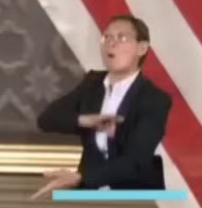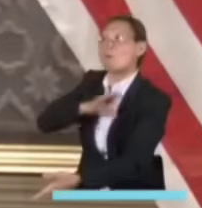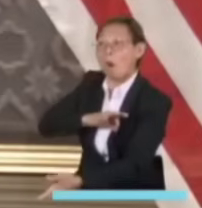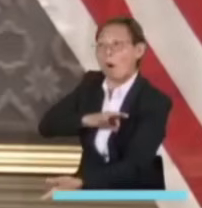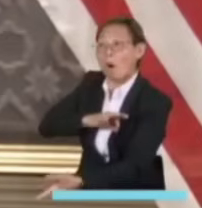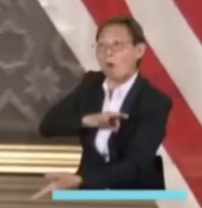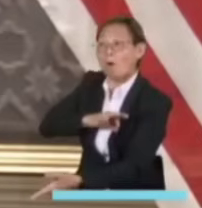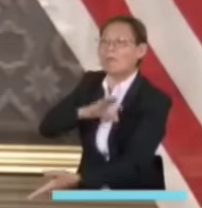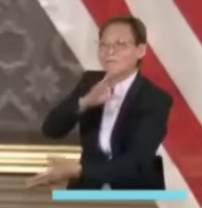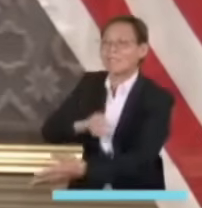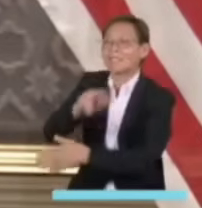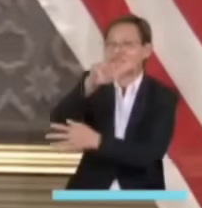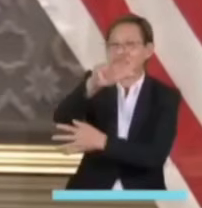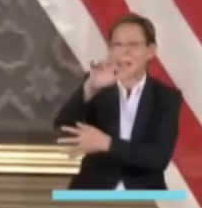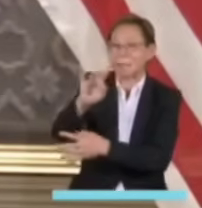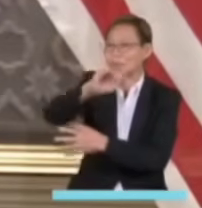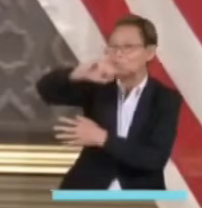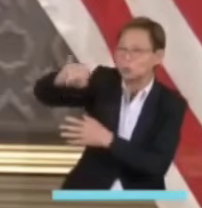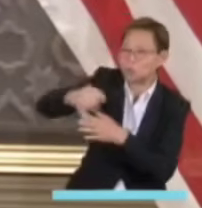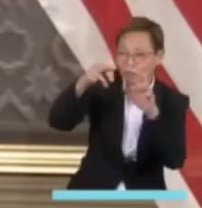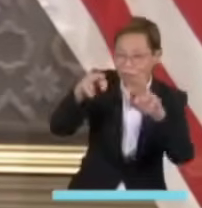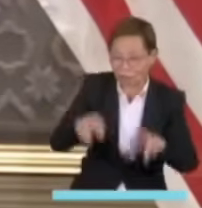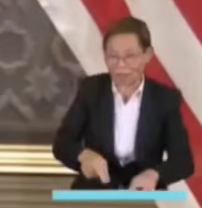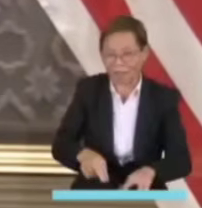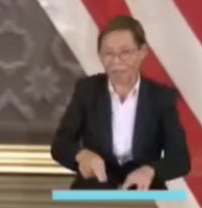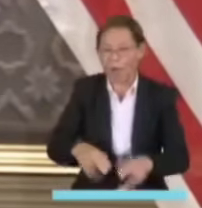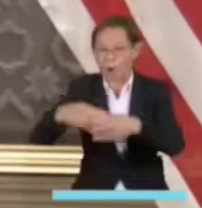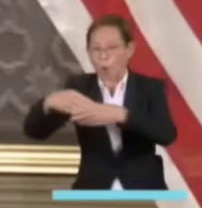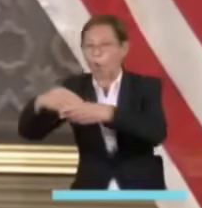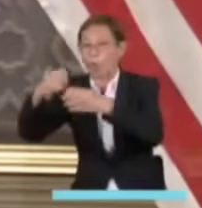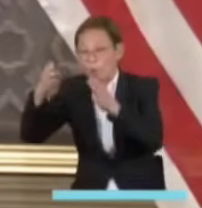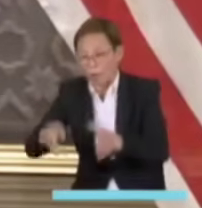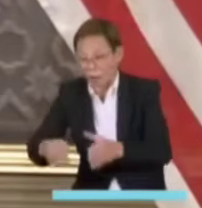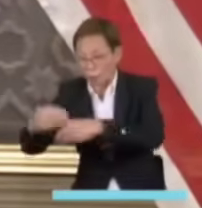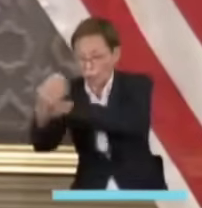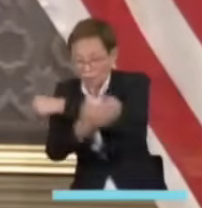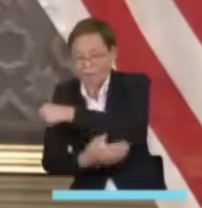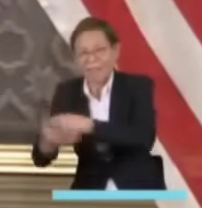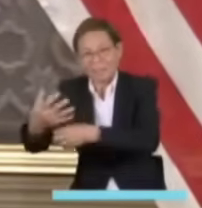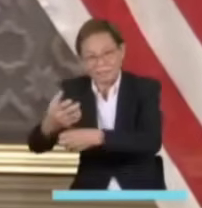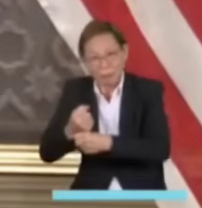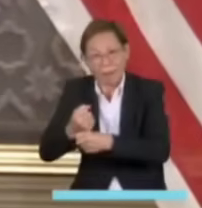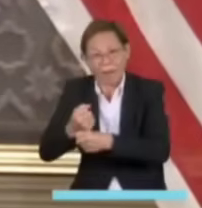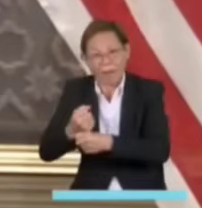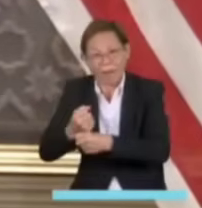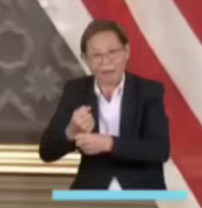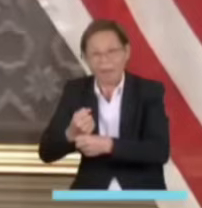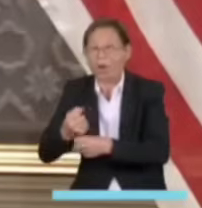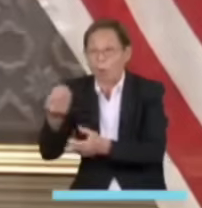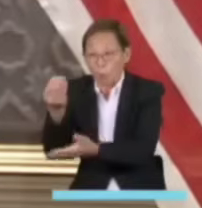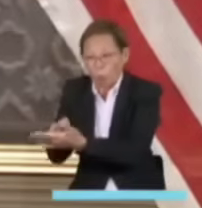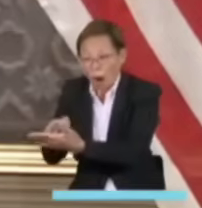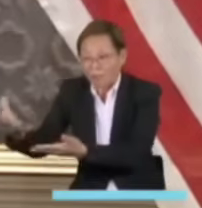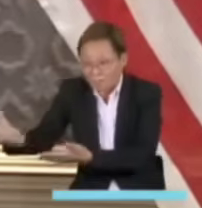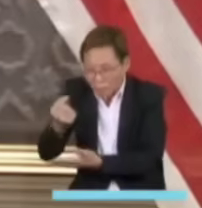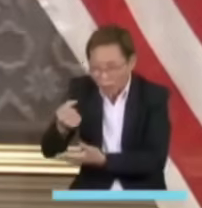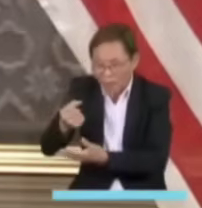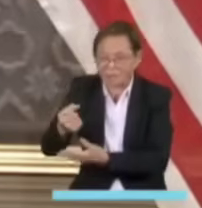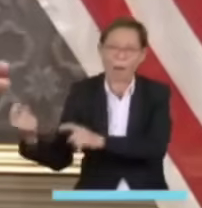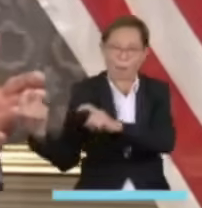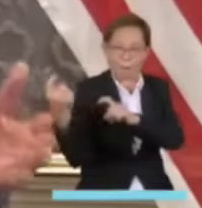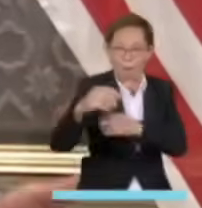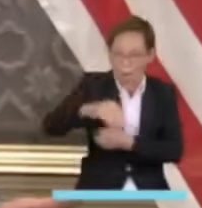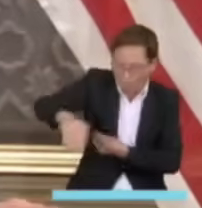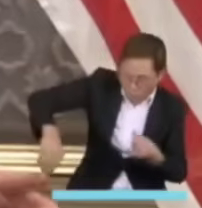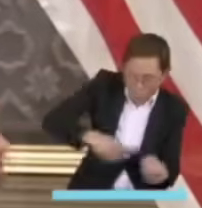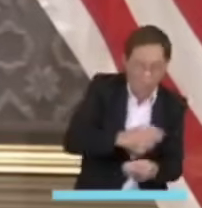dan 38 juta rakyat asing supaya dapat dipulangkan kepada rakyat